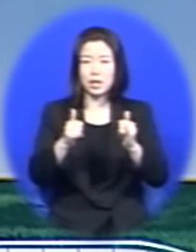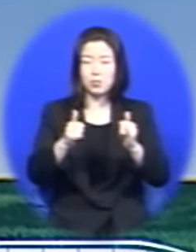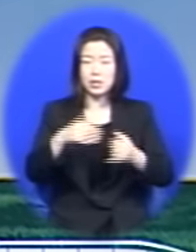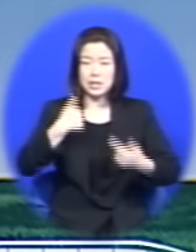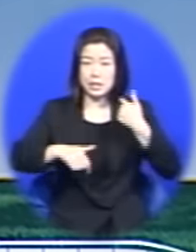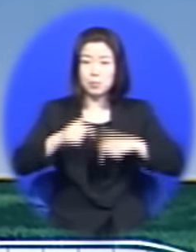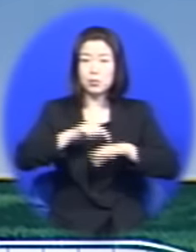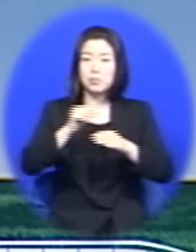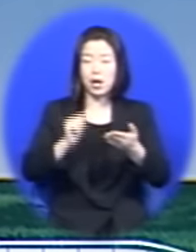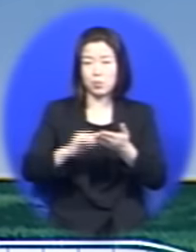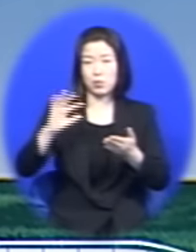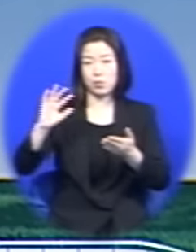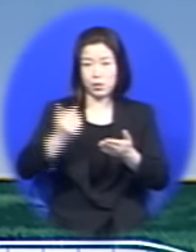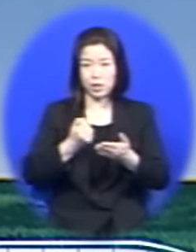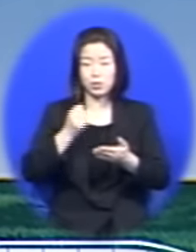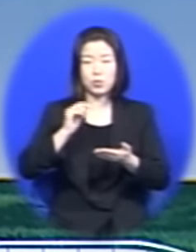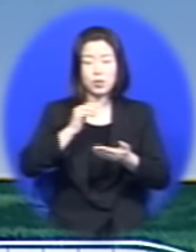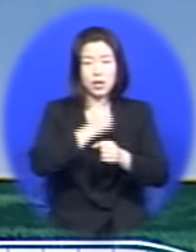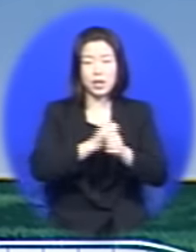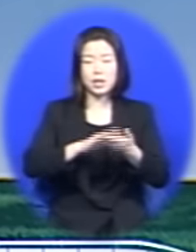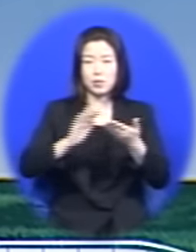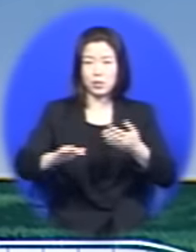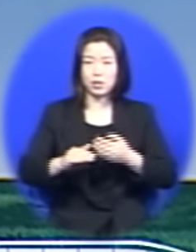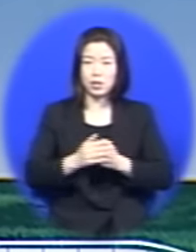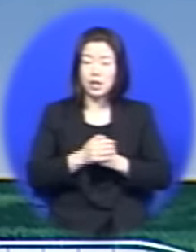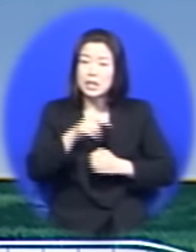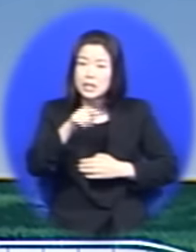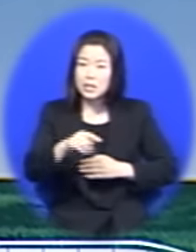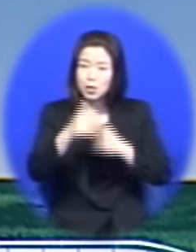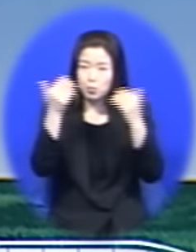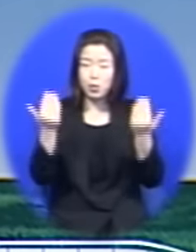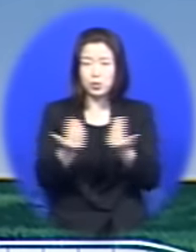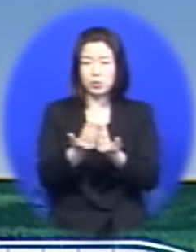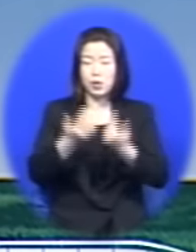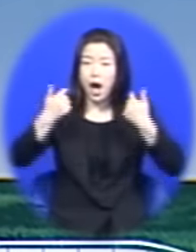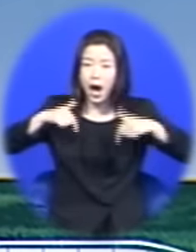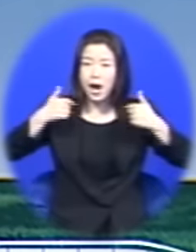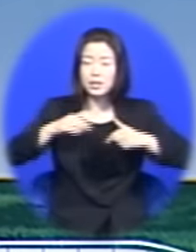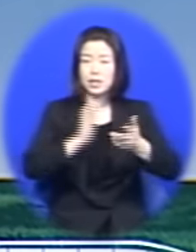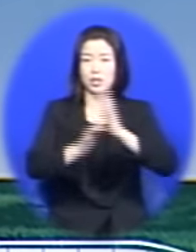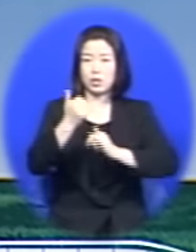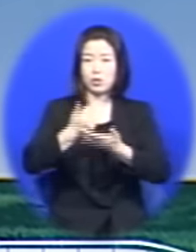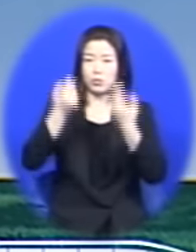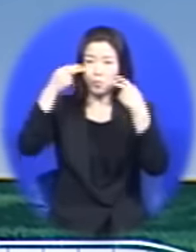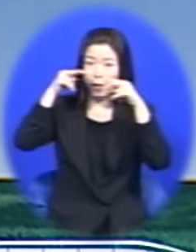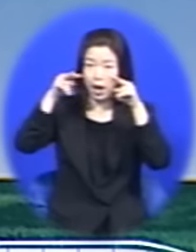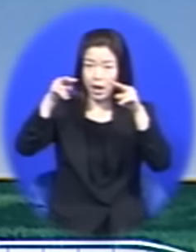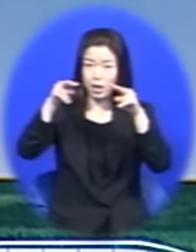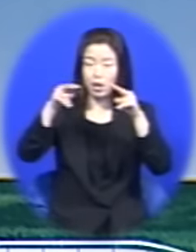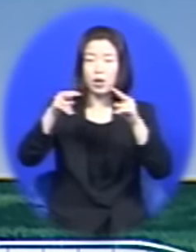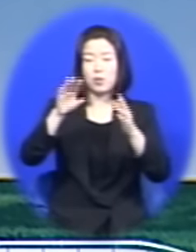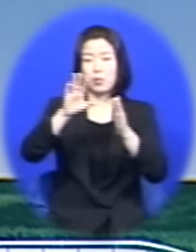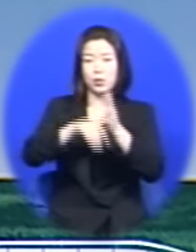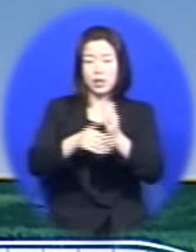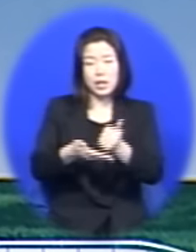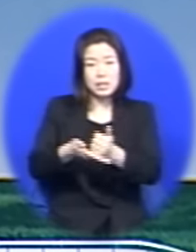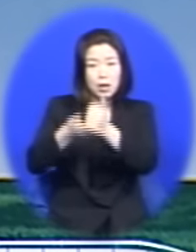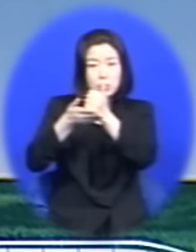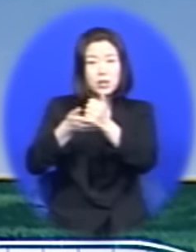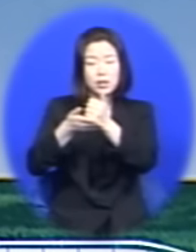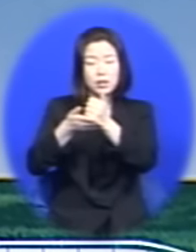합니다. 이건 이제 전부 다 항상 예수님을 바라보면서 섬기라 이런